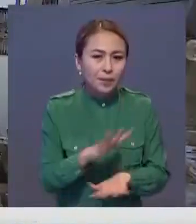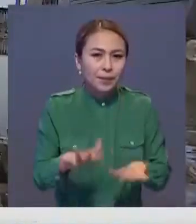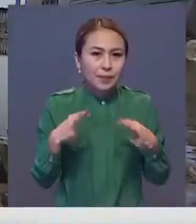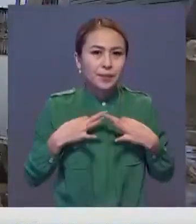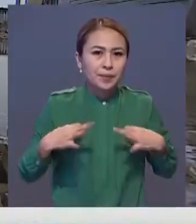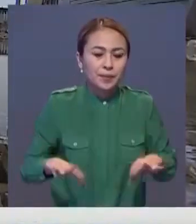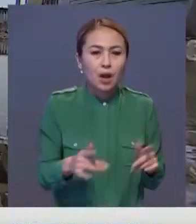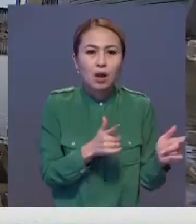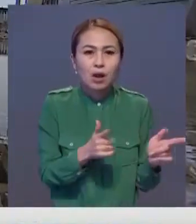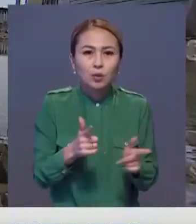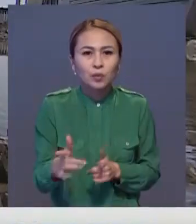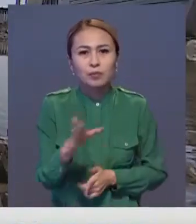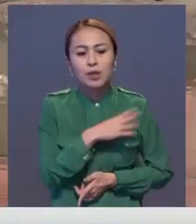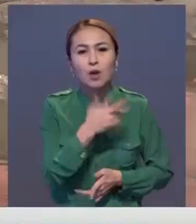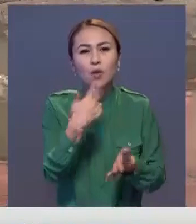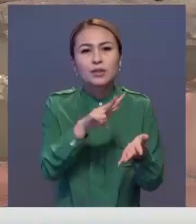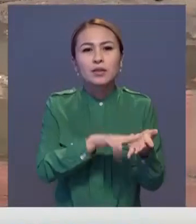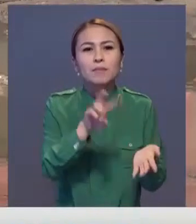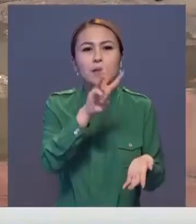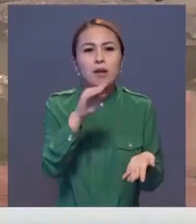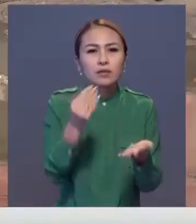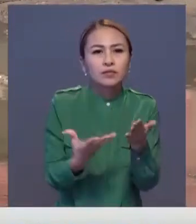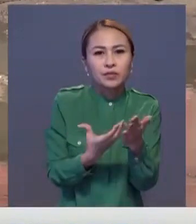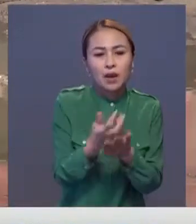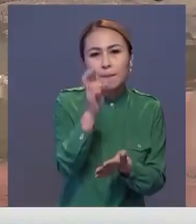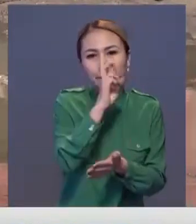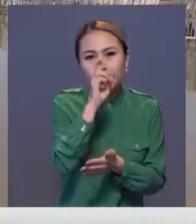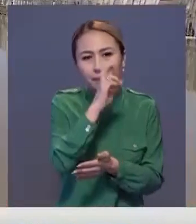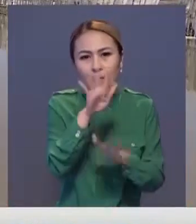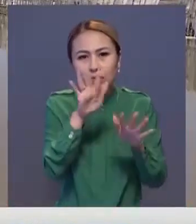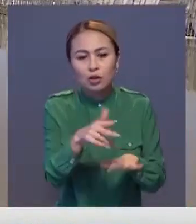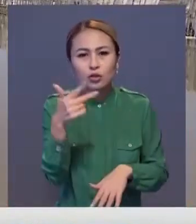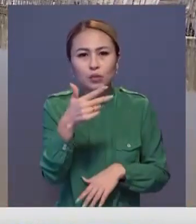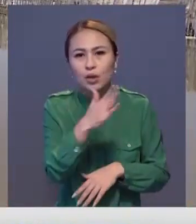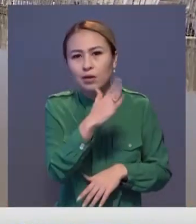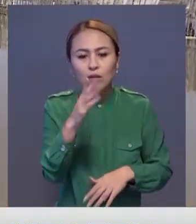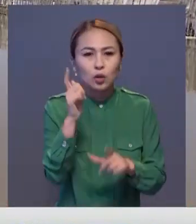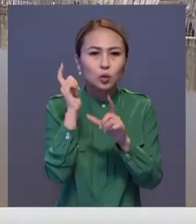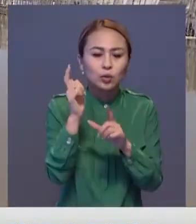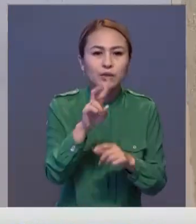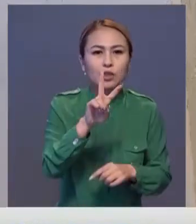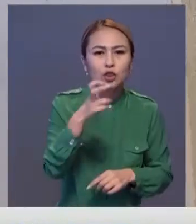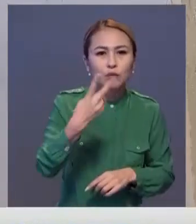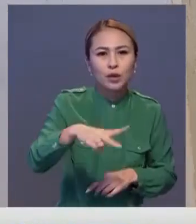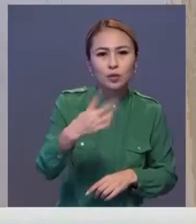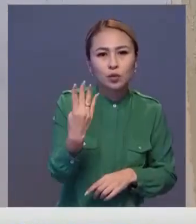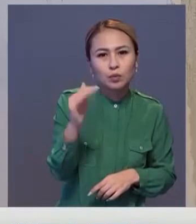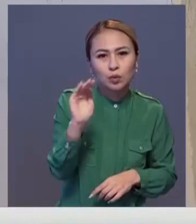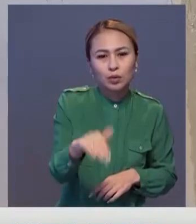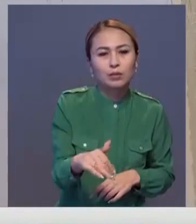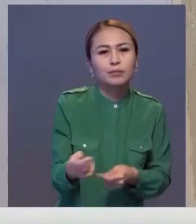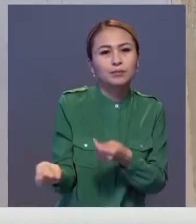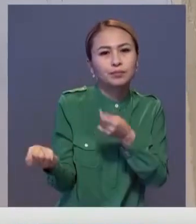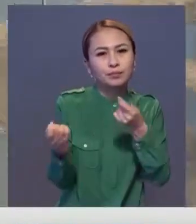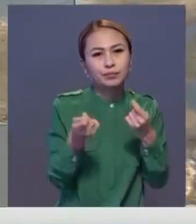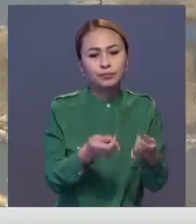алуға 38 миллиардтан астам қаржы қарастырылды. Жанар жағармай орының 3 мыңнан астам тоннасы және 224 мың